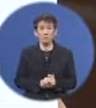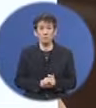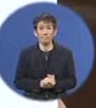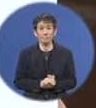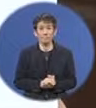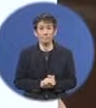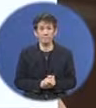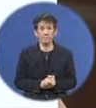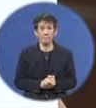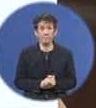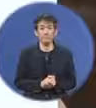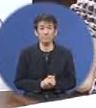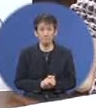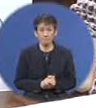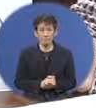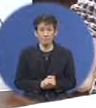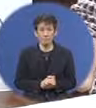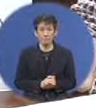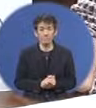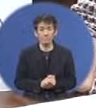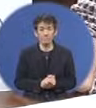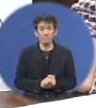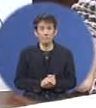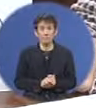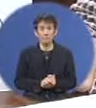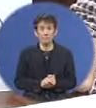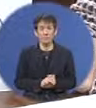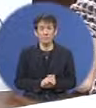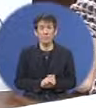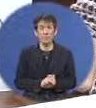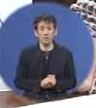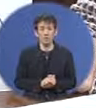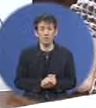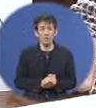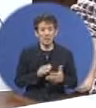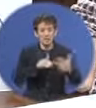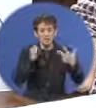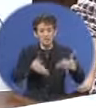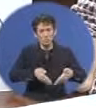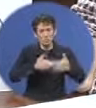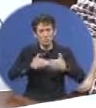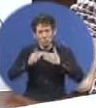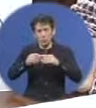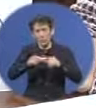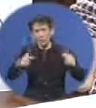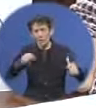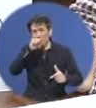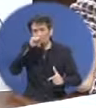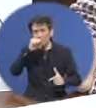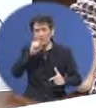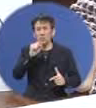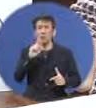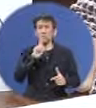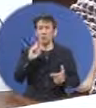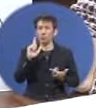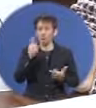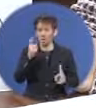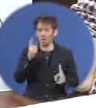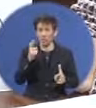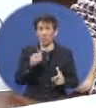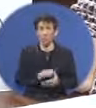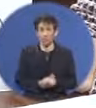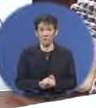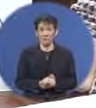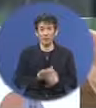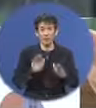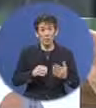か、 はい、でそうするとですね、その無条件に増やせばいいっていうもんでもなくて、今の制度を前提して考え